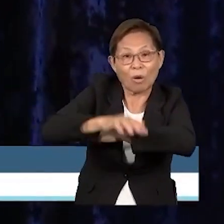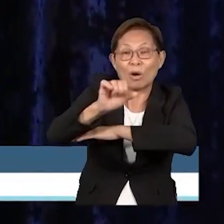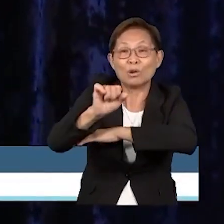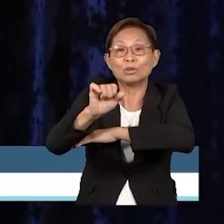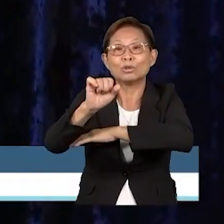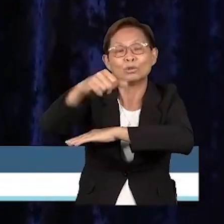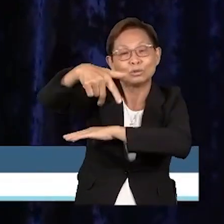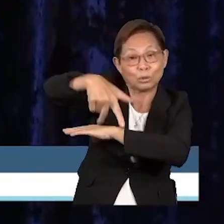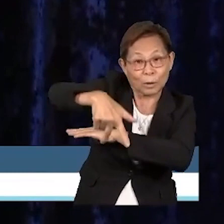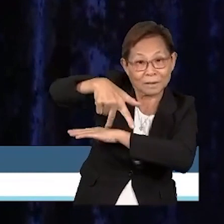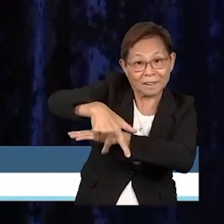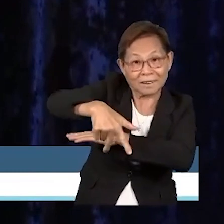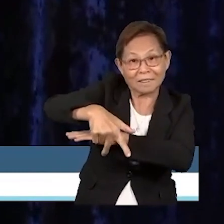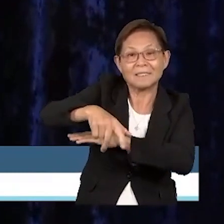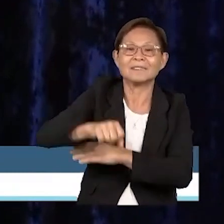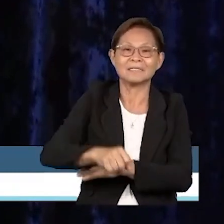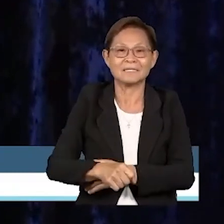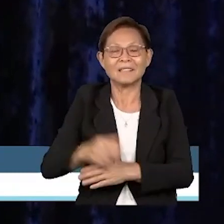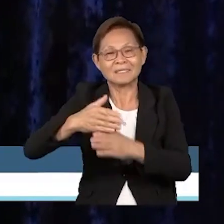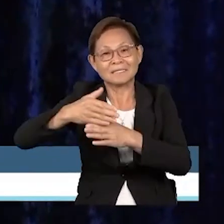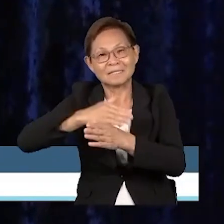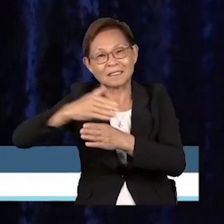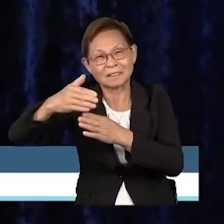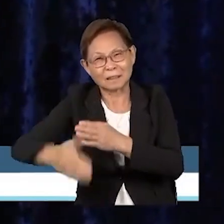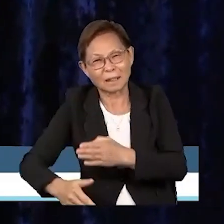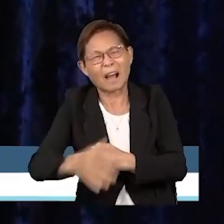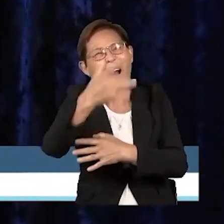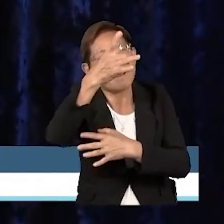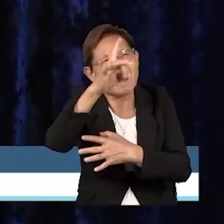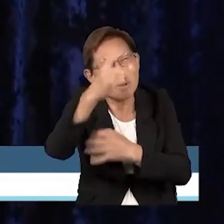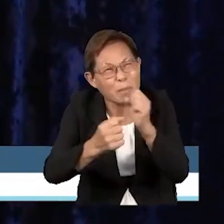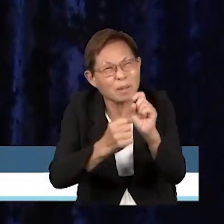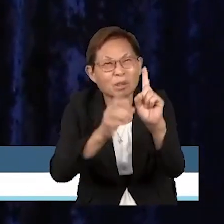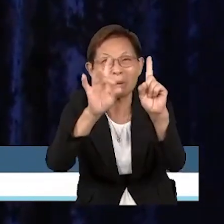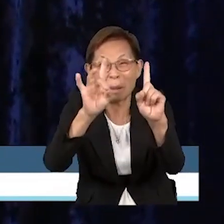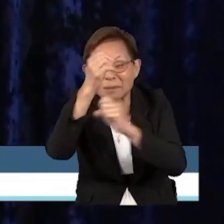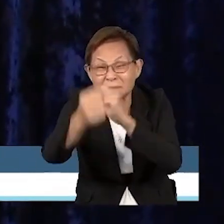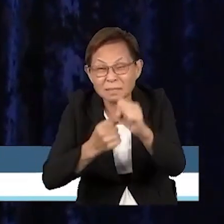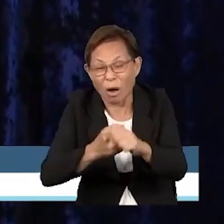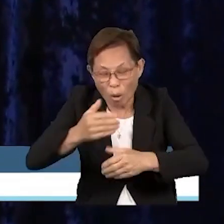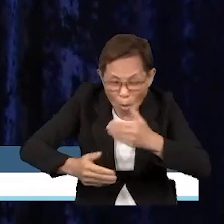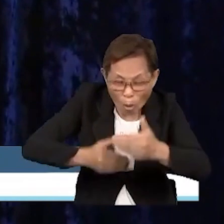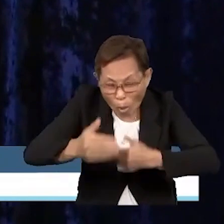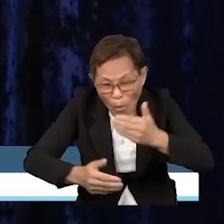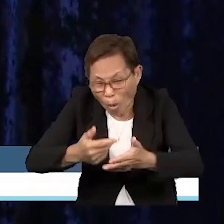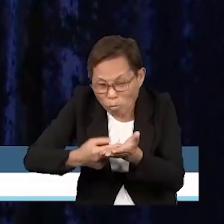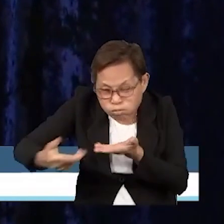Malaka bagian selatan, setelah 18 tahun proses